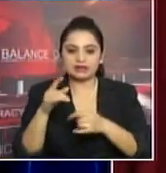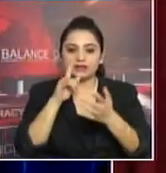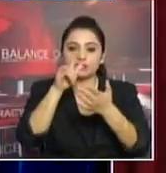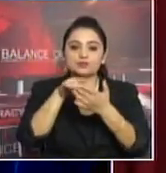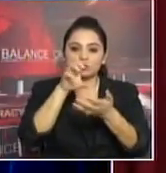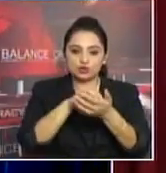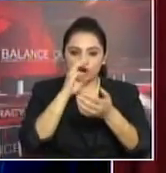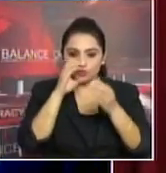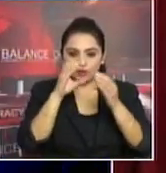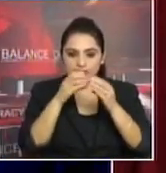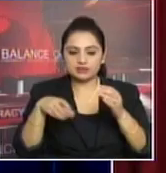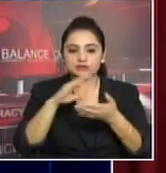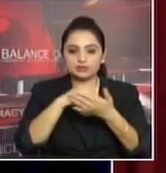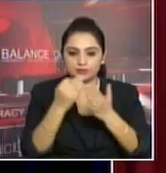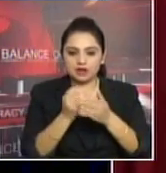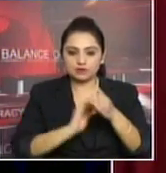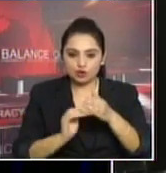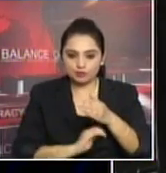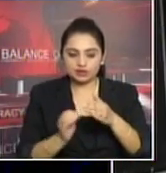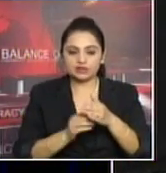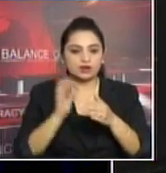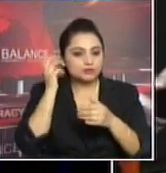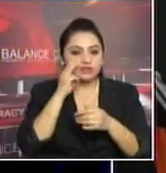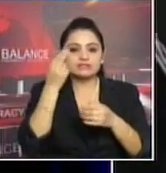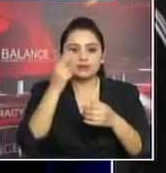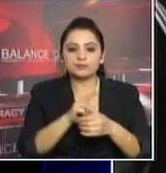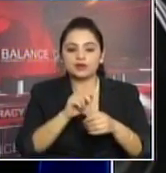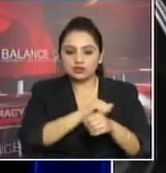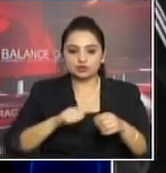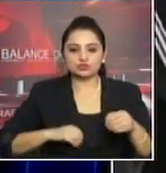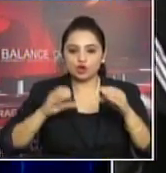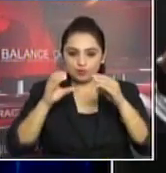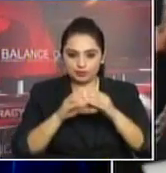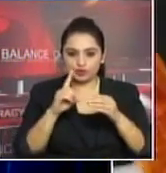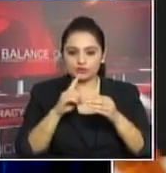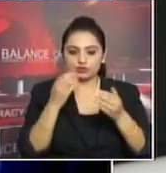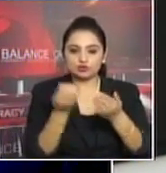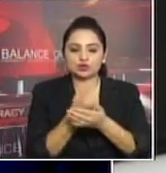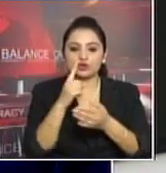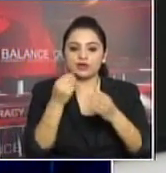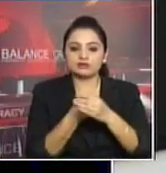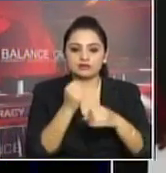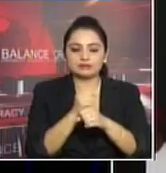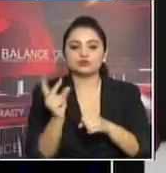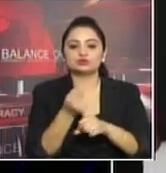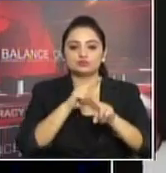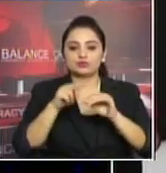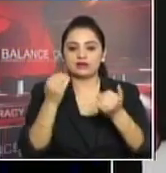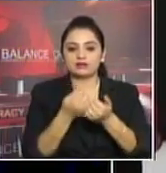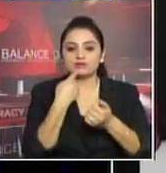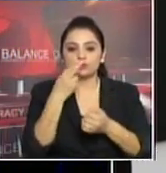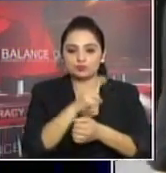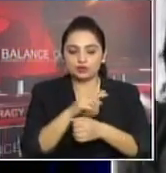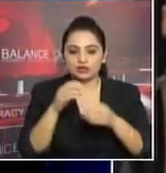विमानस्थलमा पार्टीका सबै विभाग कमिटी र वासमा रहेका जनवर्गीय संगठनको एकीकरणको काम छिट्टै सम्पन्न हुने दावी